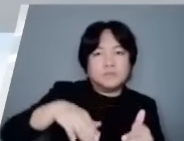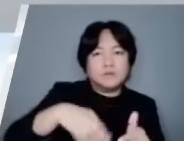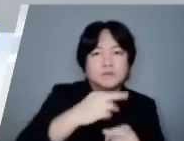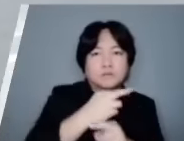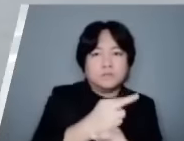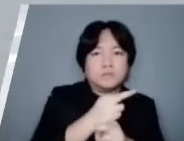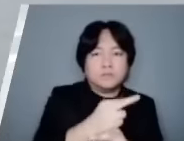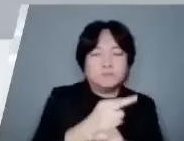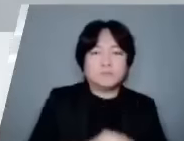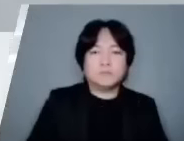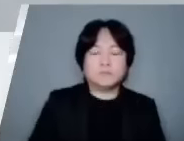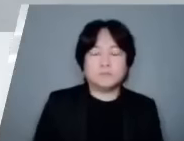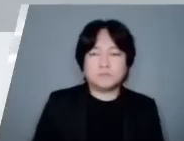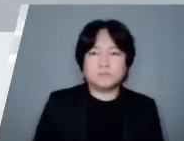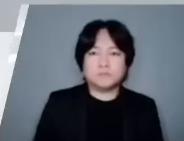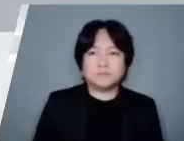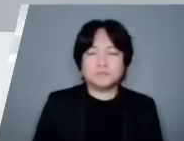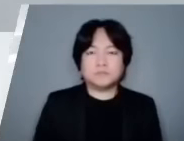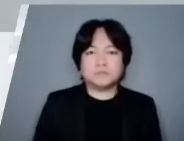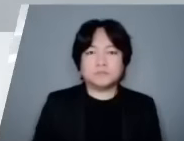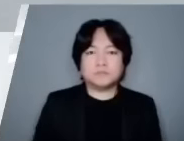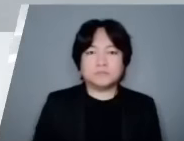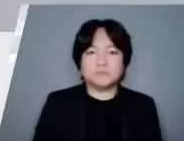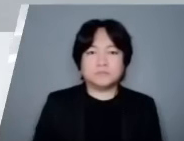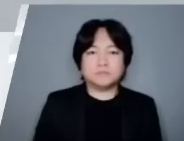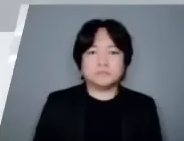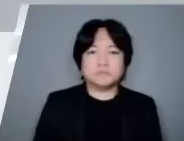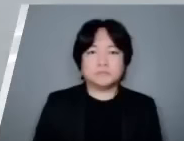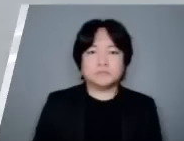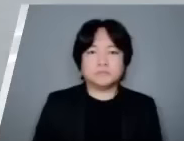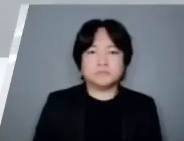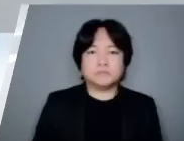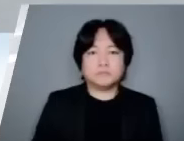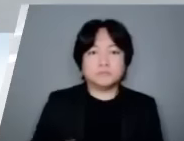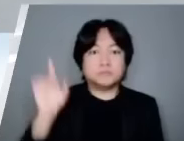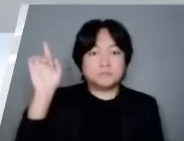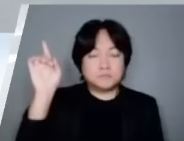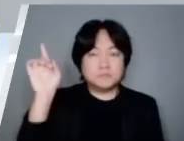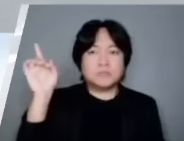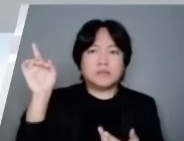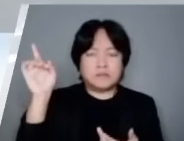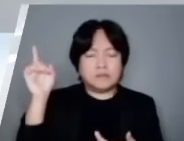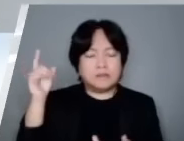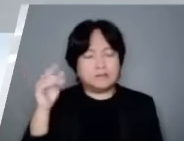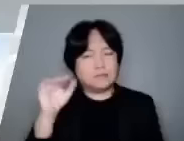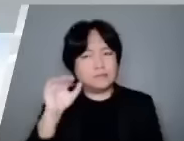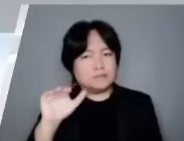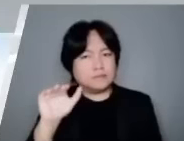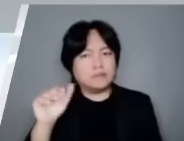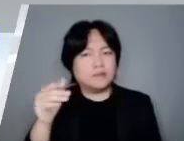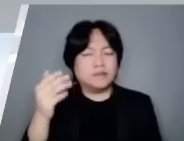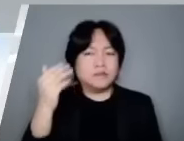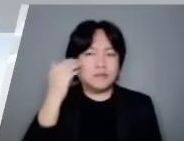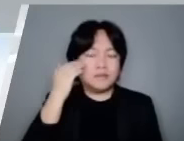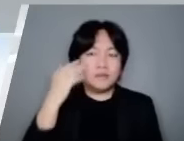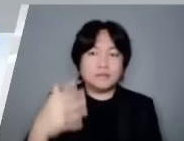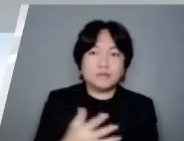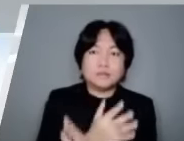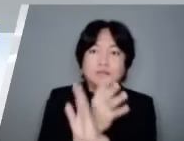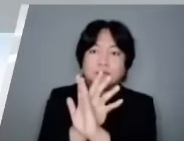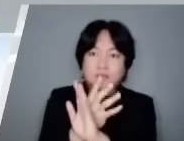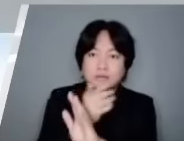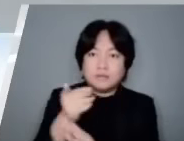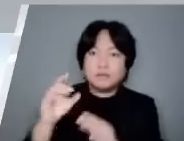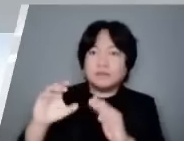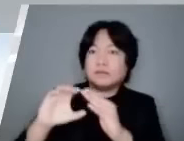Kinukuha namin ang plano mismo nito sa office ng engineering ng City ng Davao. It's a violation, but hindi